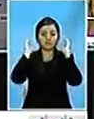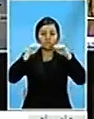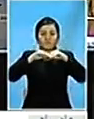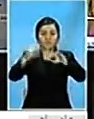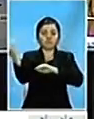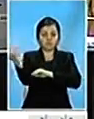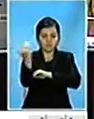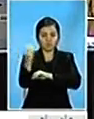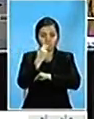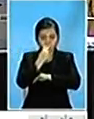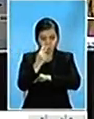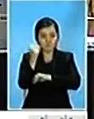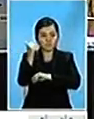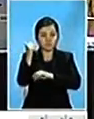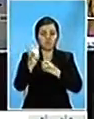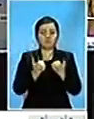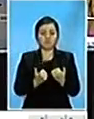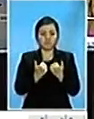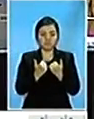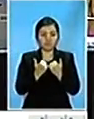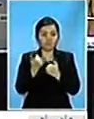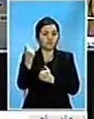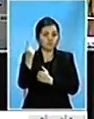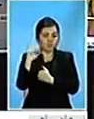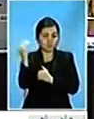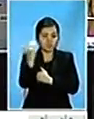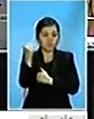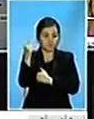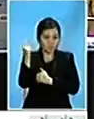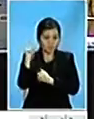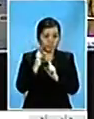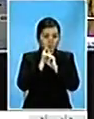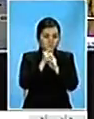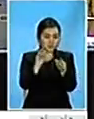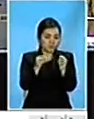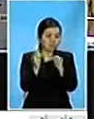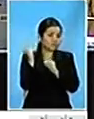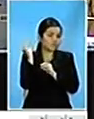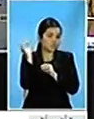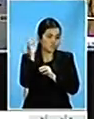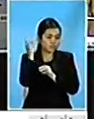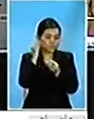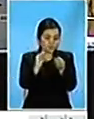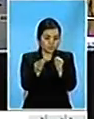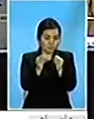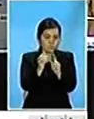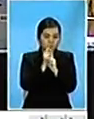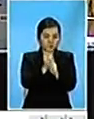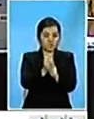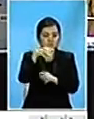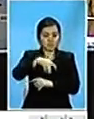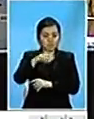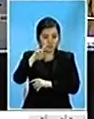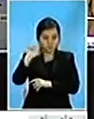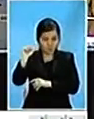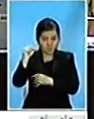จายเสียงแห่งประเทศไทยและสถานีวิทยุกระจายเสียงรัฐสภาตามปกติแล้วผมได้อนุญาตให้มีการถ่าย